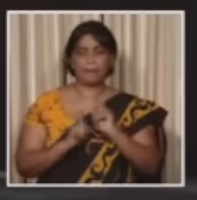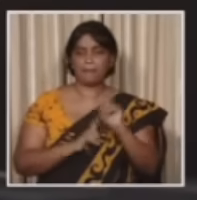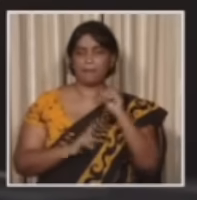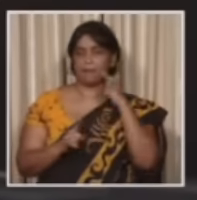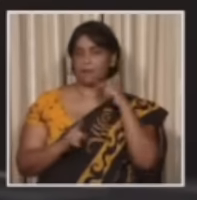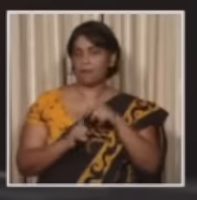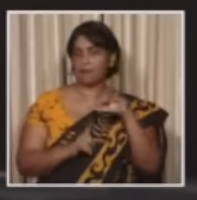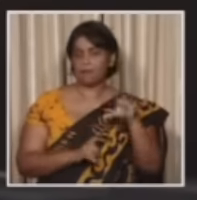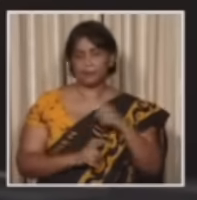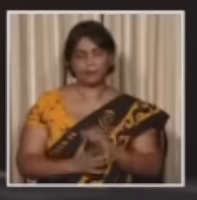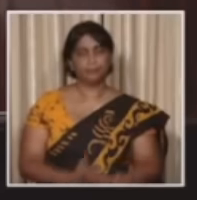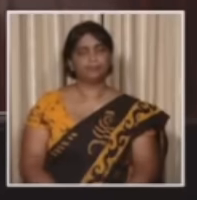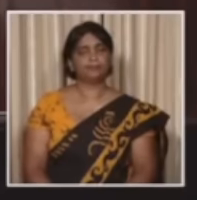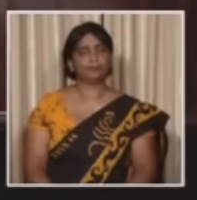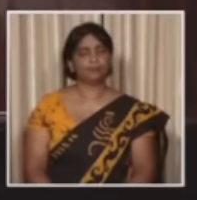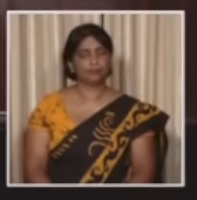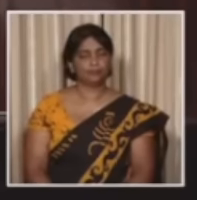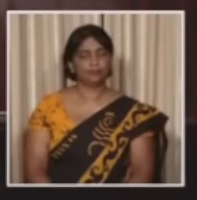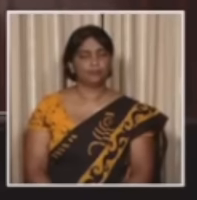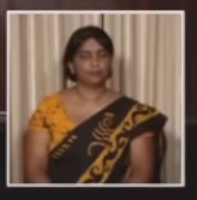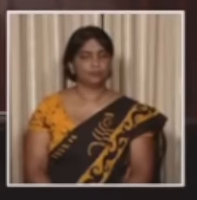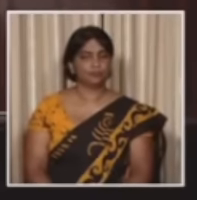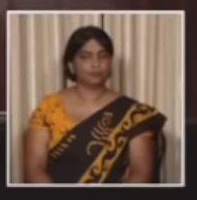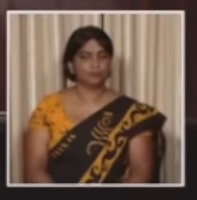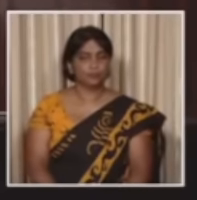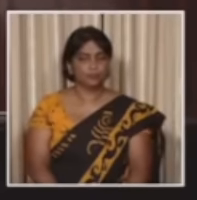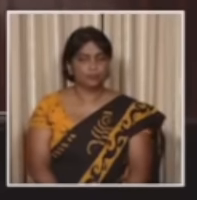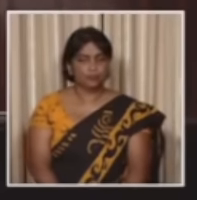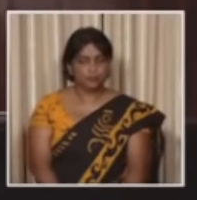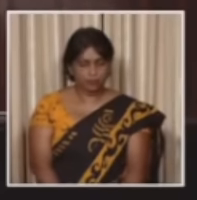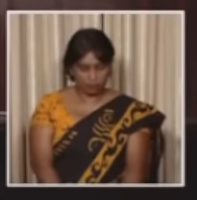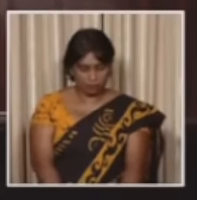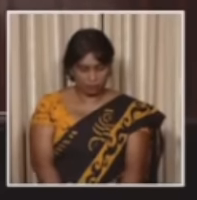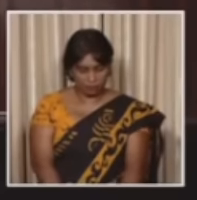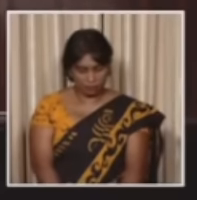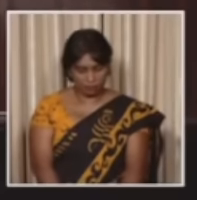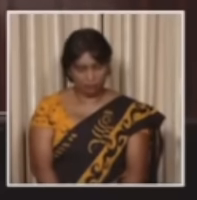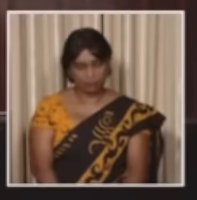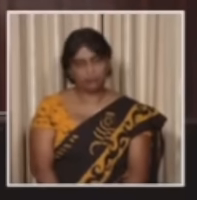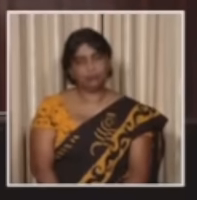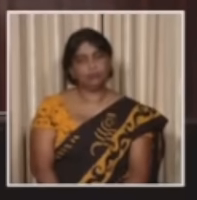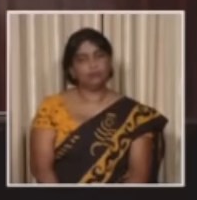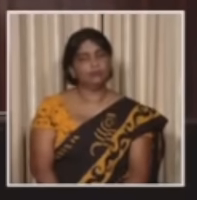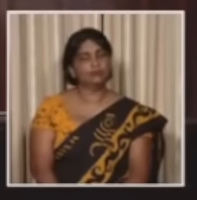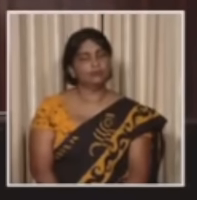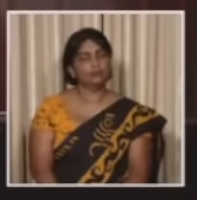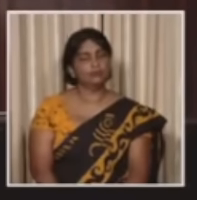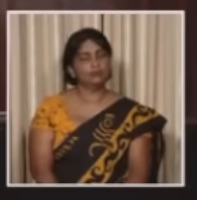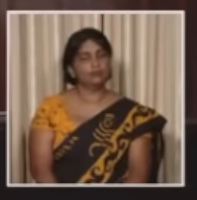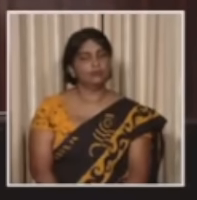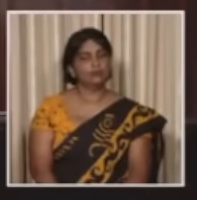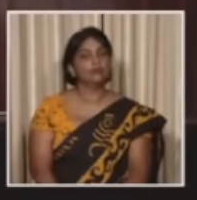පාවිච්චි කරන්න. හොඳයි හොඳයි ගරු එමතුමා. ජයන්ත සමරවිර නැත්තම් ඔබතුමා ගොඩක් වෙලා මොකද්ද දන්නේ? ගරු නියෝජ්‍ය කතානායකතුමනි මුදල්